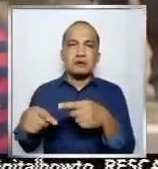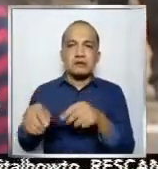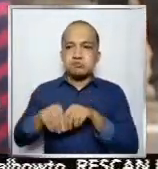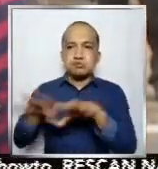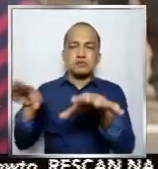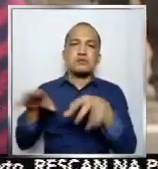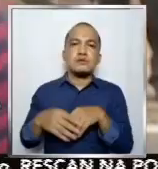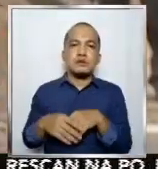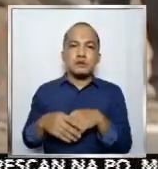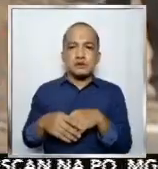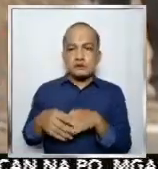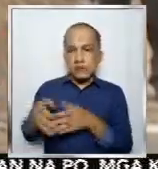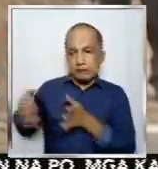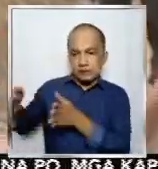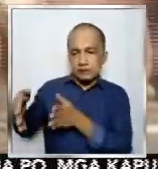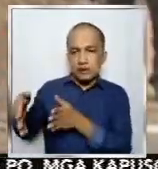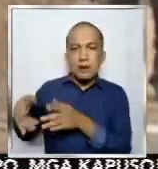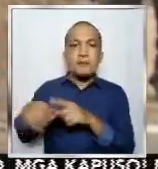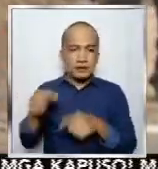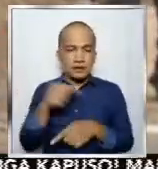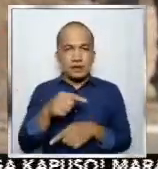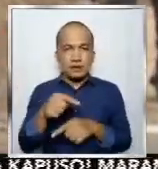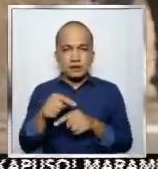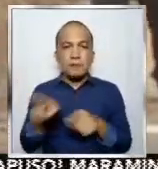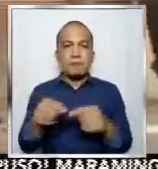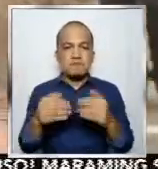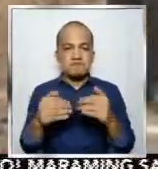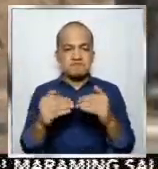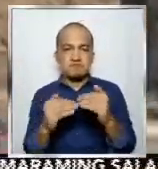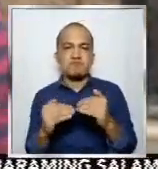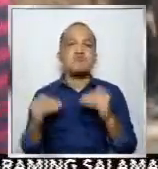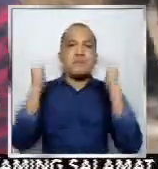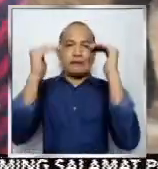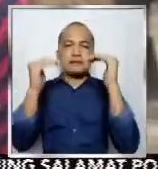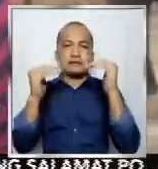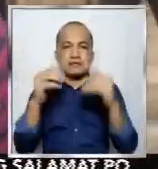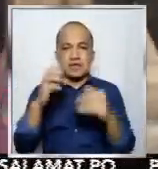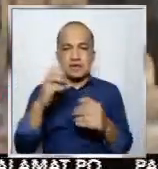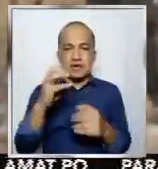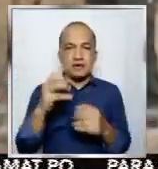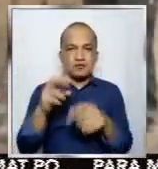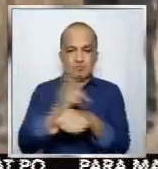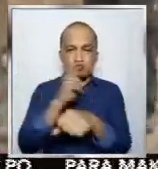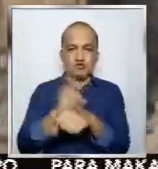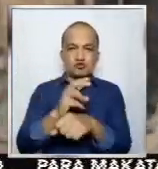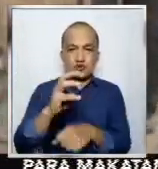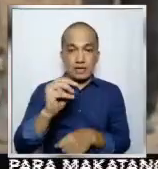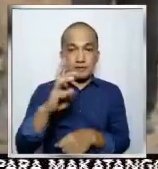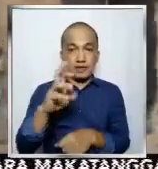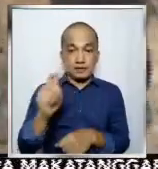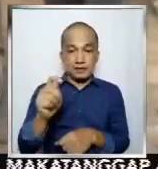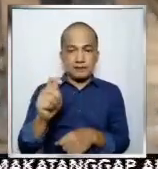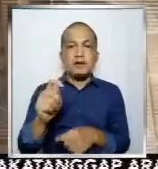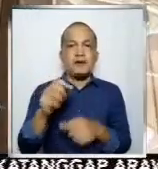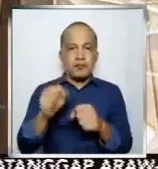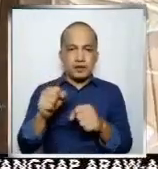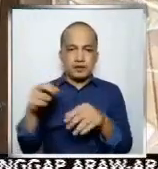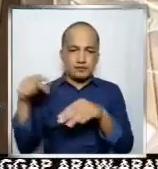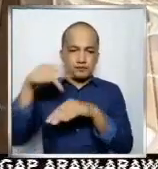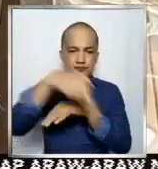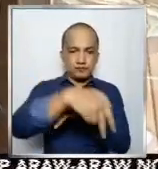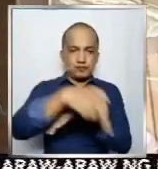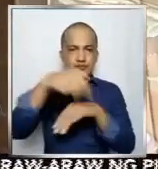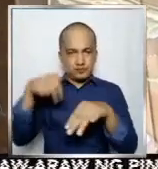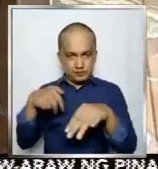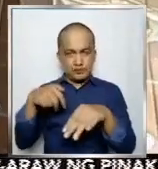Pero with this, mamamaximize po natin, sir, yung MRT para po maging tawiran ng ating mga commuters. Game